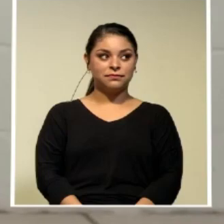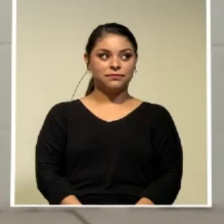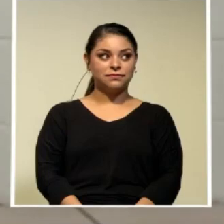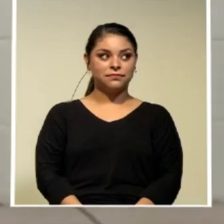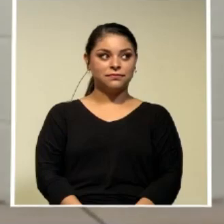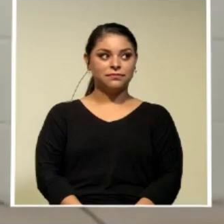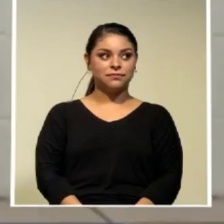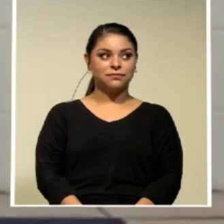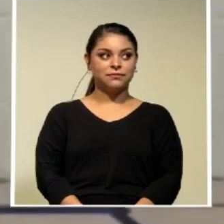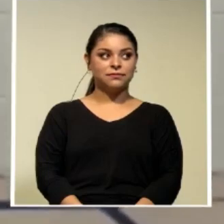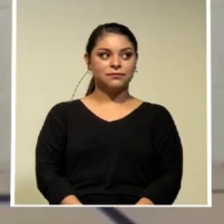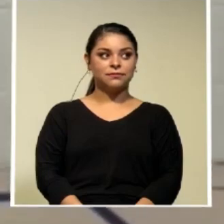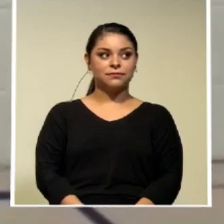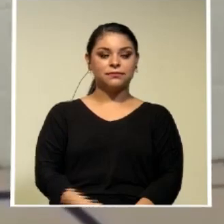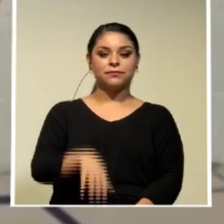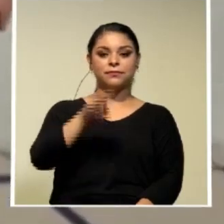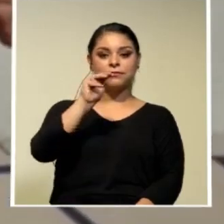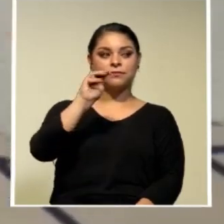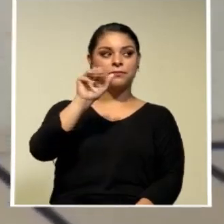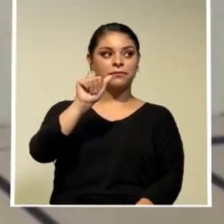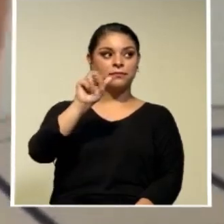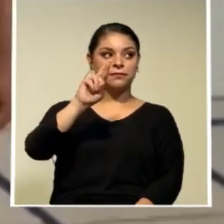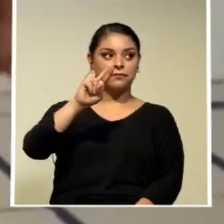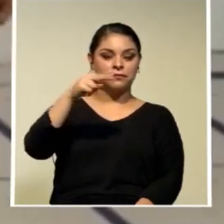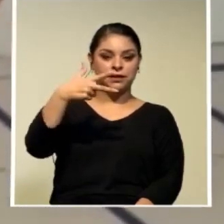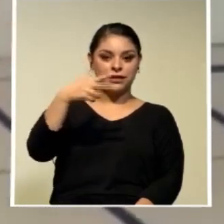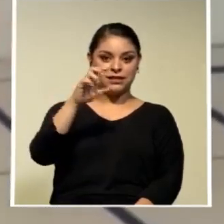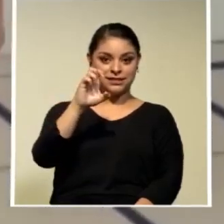Marcher, je marche.